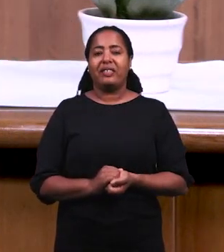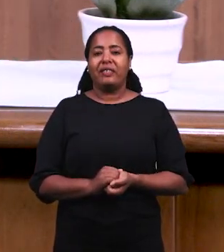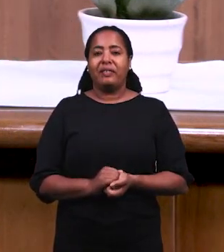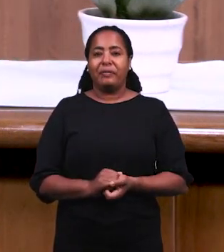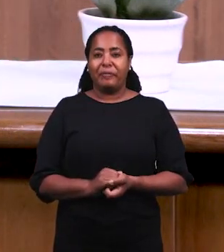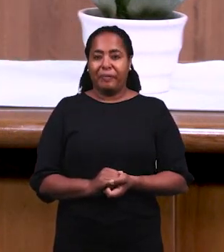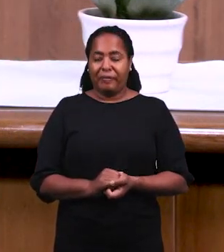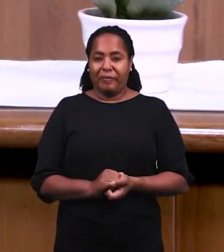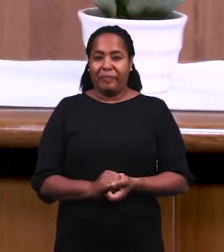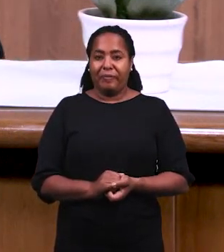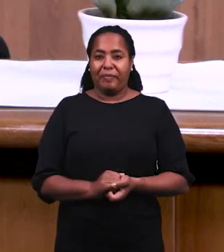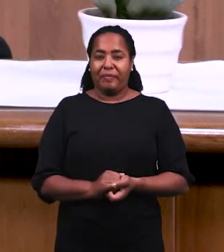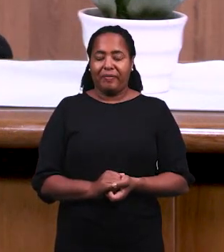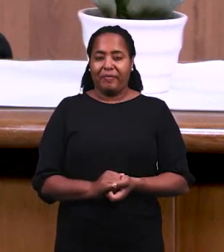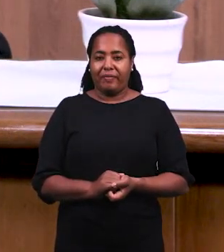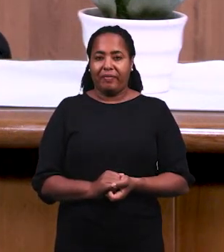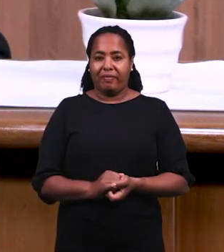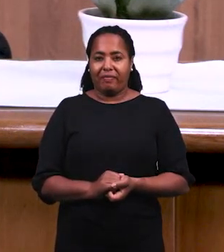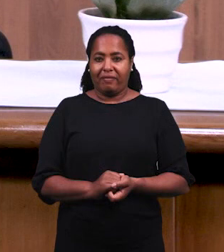можем молиться Богу.